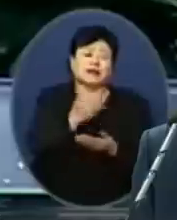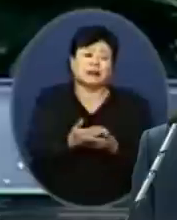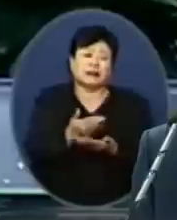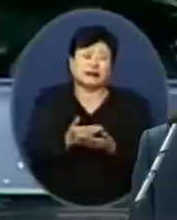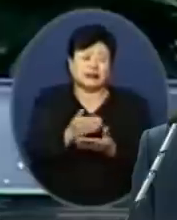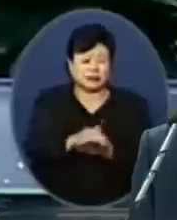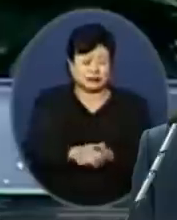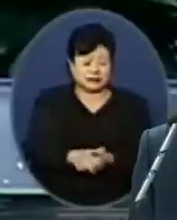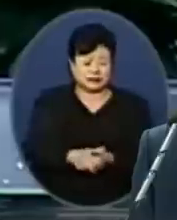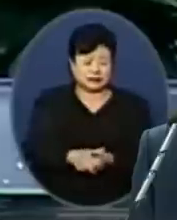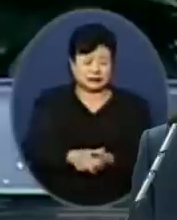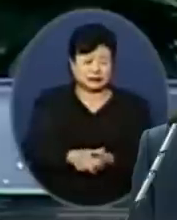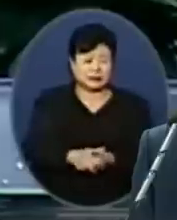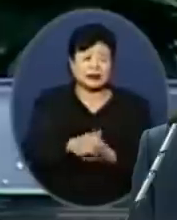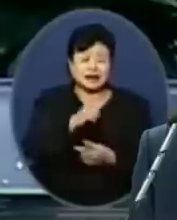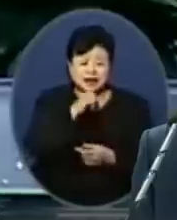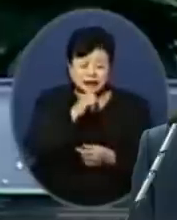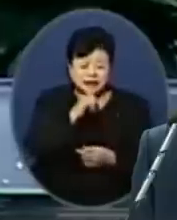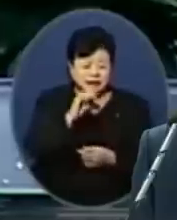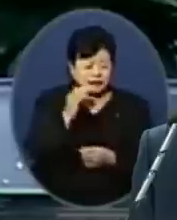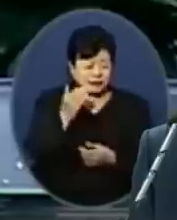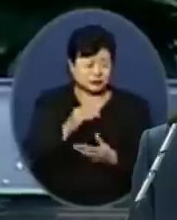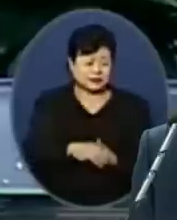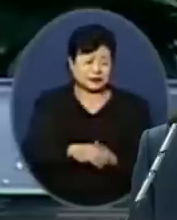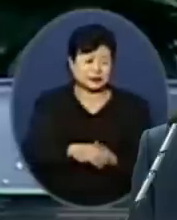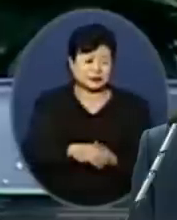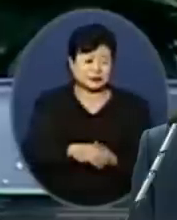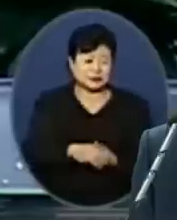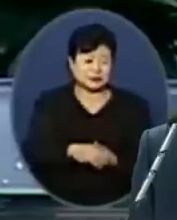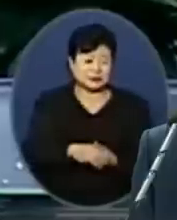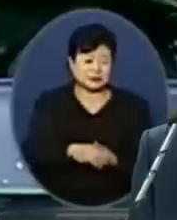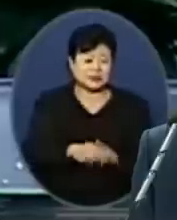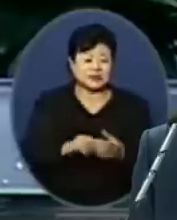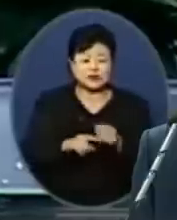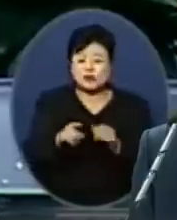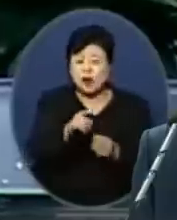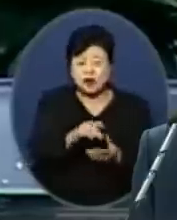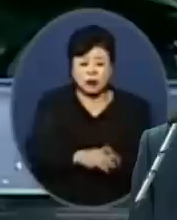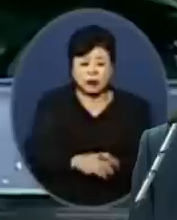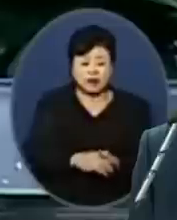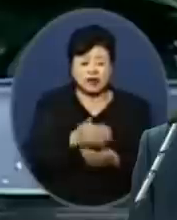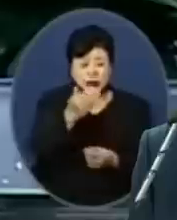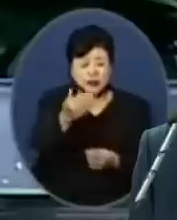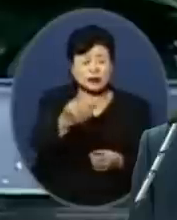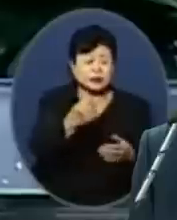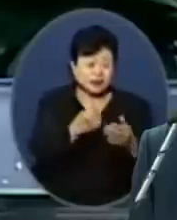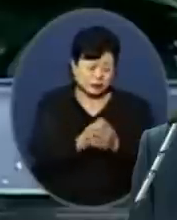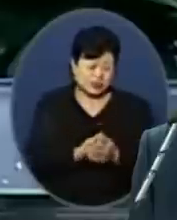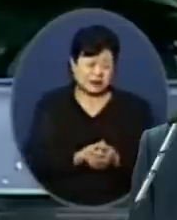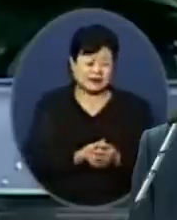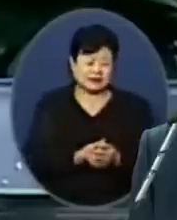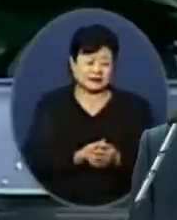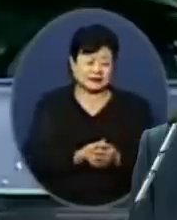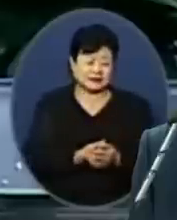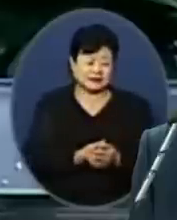사시고 가난하게 되셨습니다. 왜 그러냐? 여러분 때문에 그렇다는